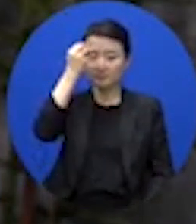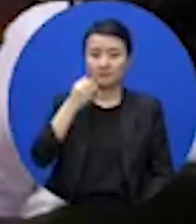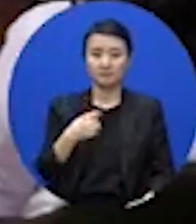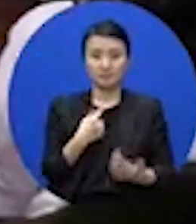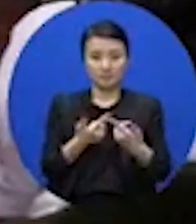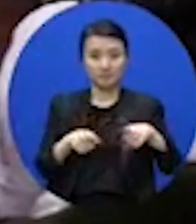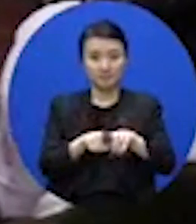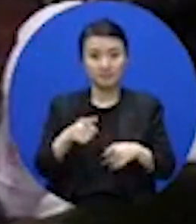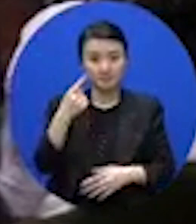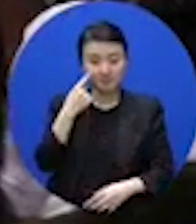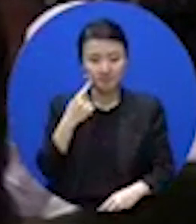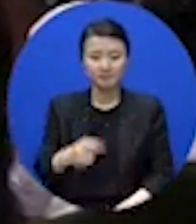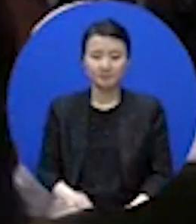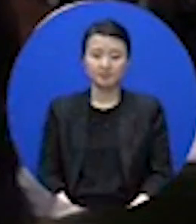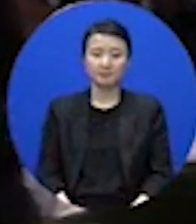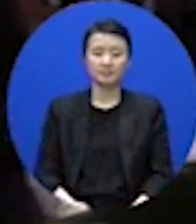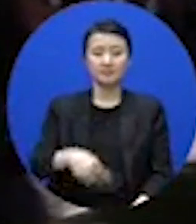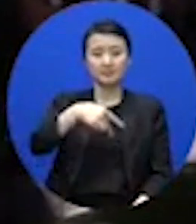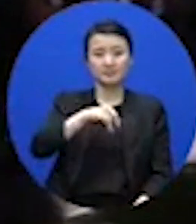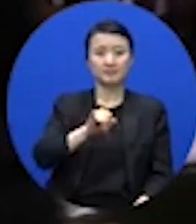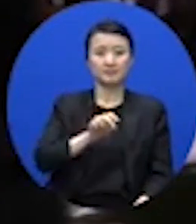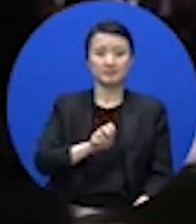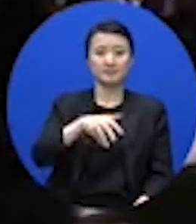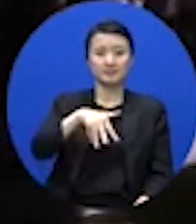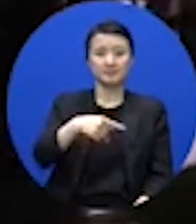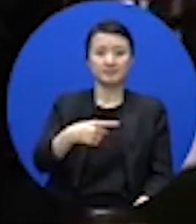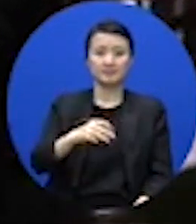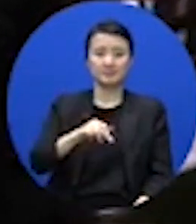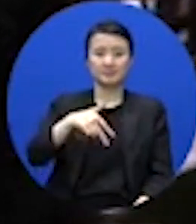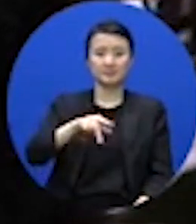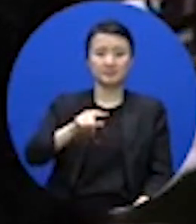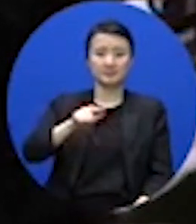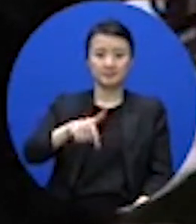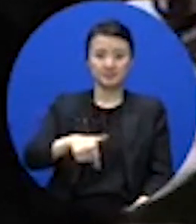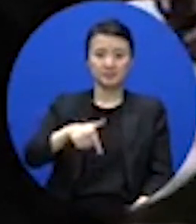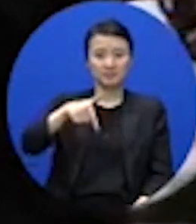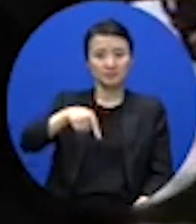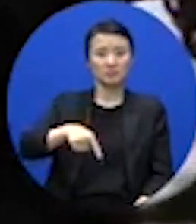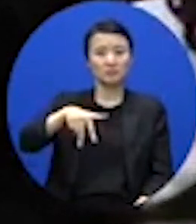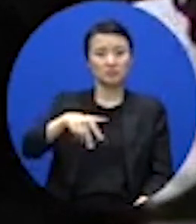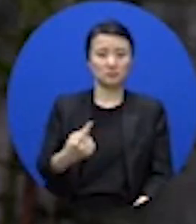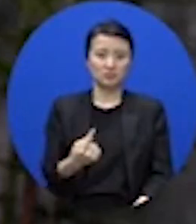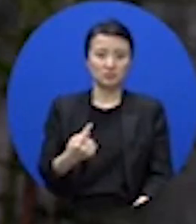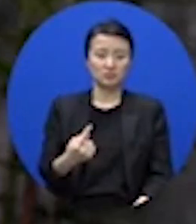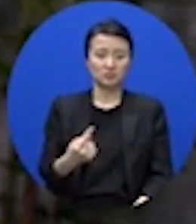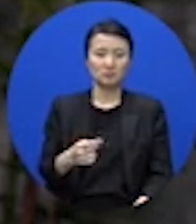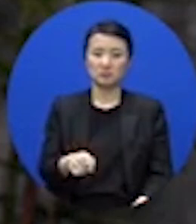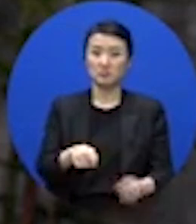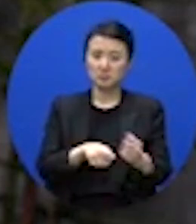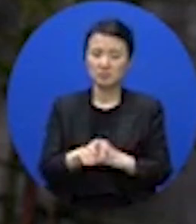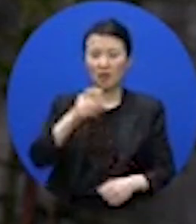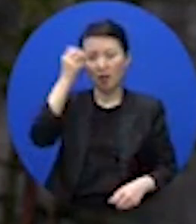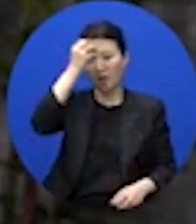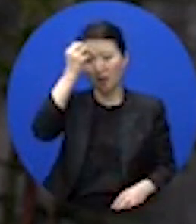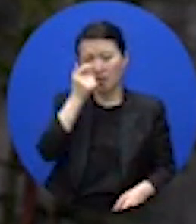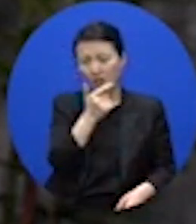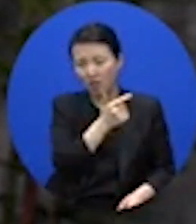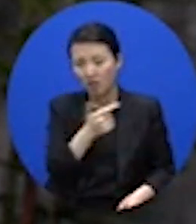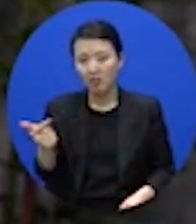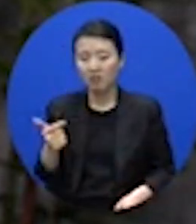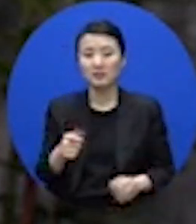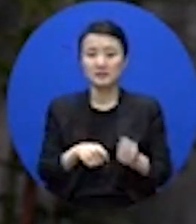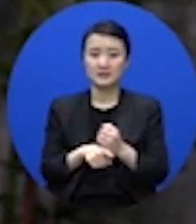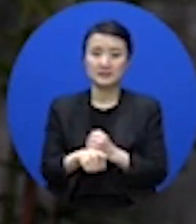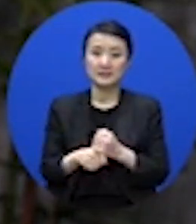보시겠습니다. 심층적 구조. 심층적 구조. 예, 심층적 구조로 되어 있고요. 심층적 구조가